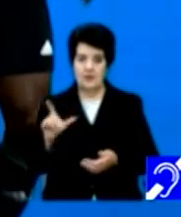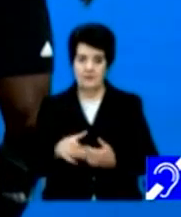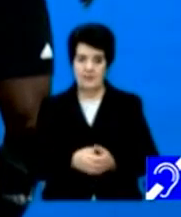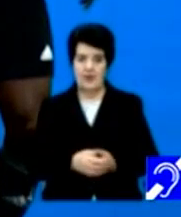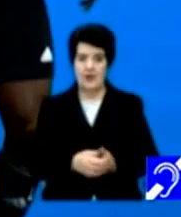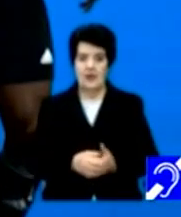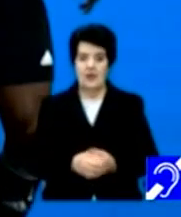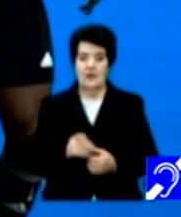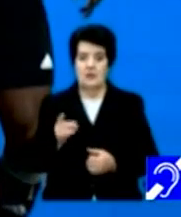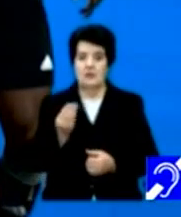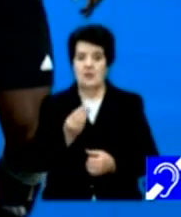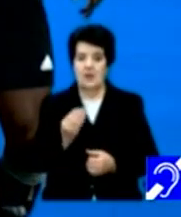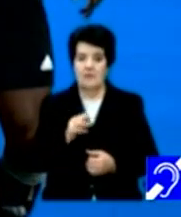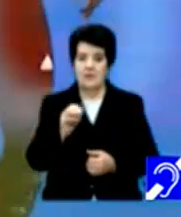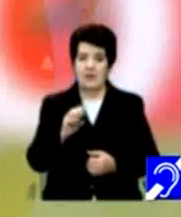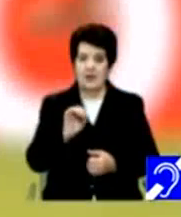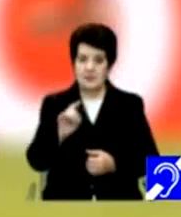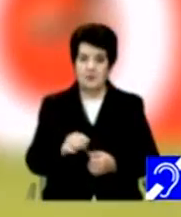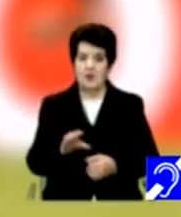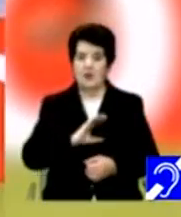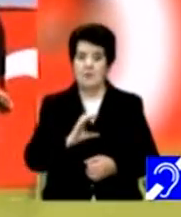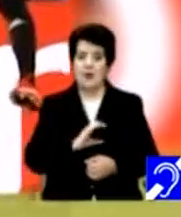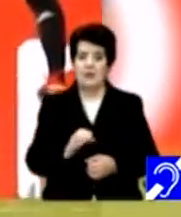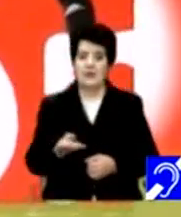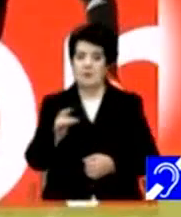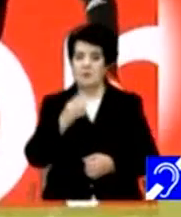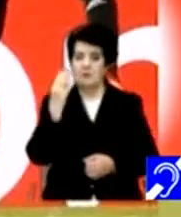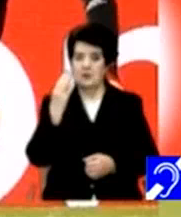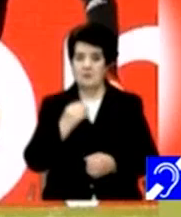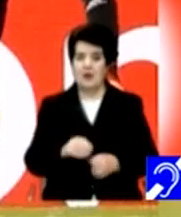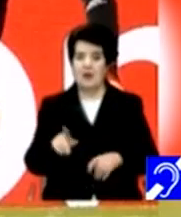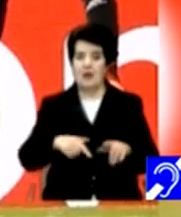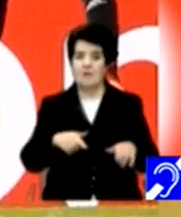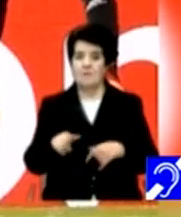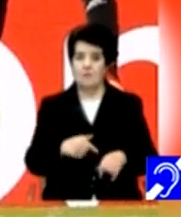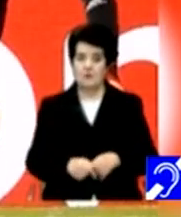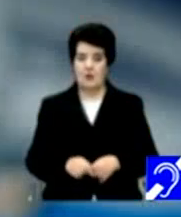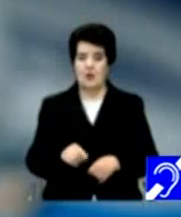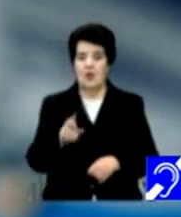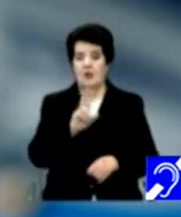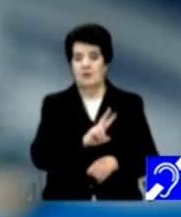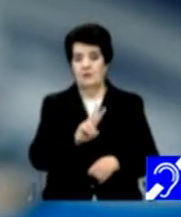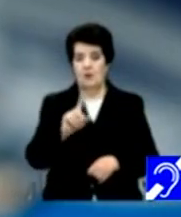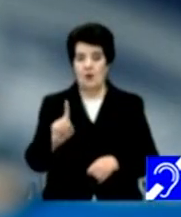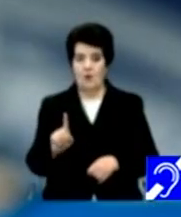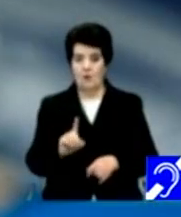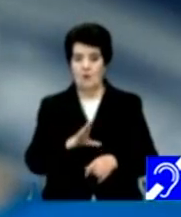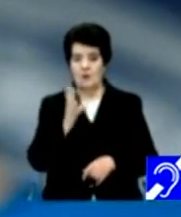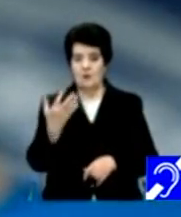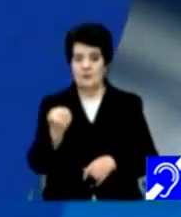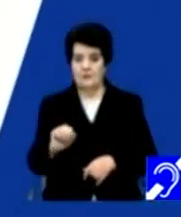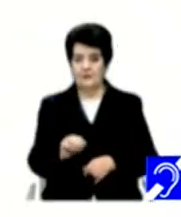Victorie istorică pentru Sheriff Tiraspol, campioana Republicii Moldova la fotbal, a învins-o pe Real Madrid, scor 2-1, în a doua etapă a grupelor Ligii